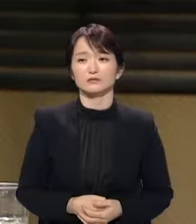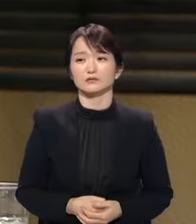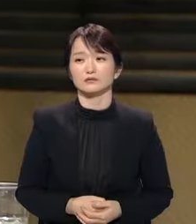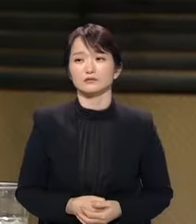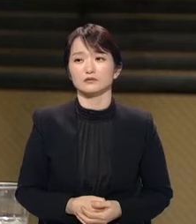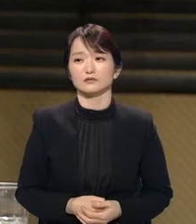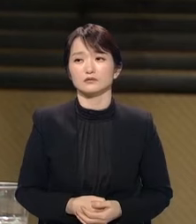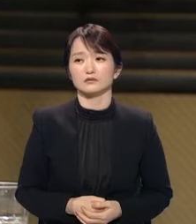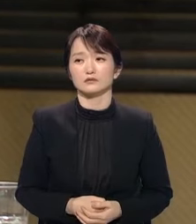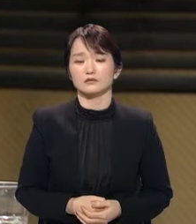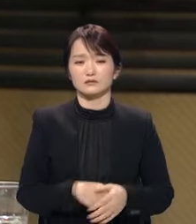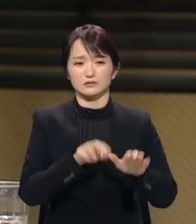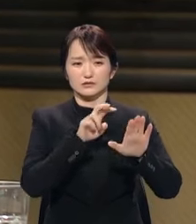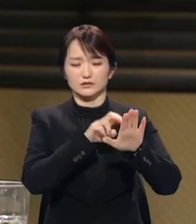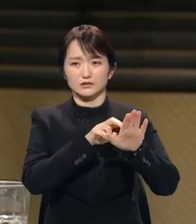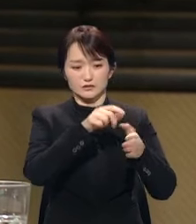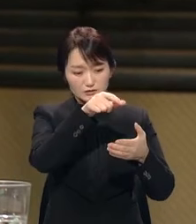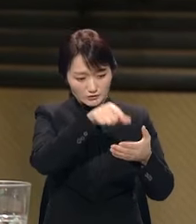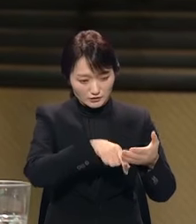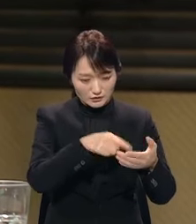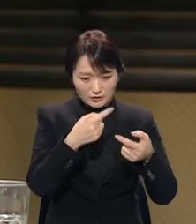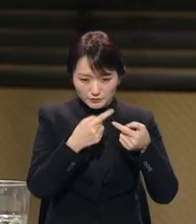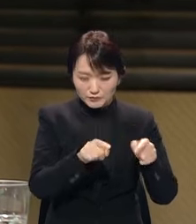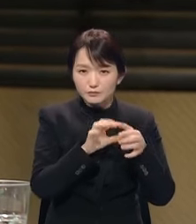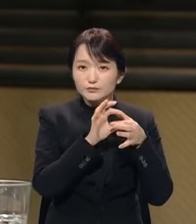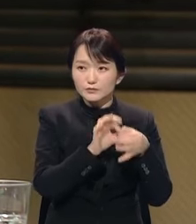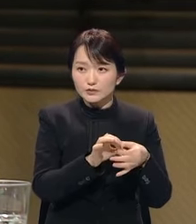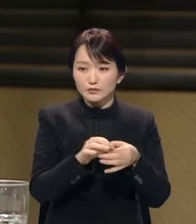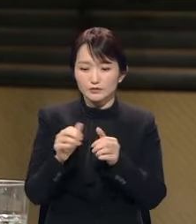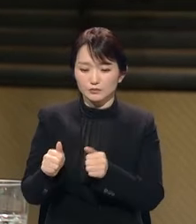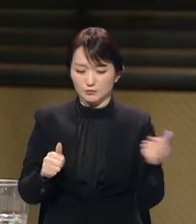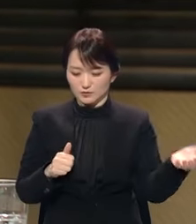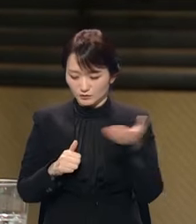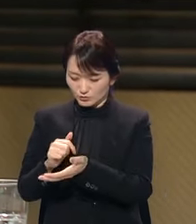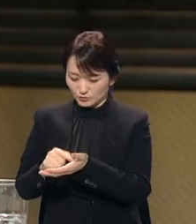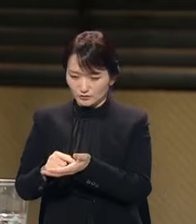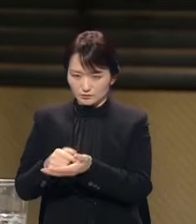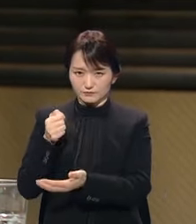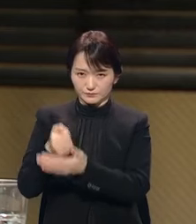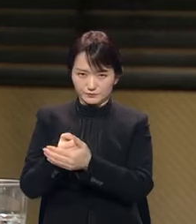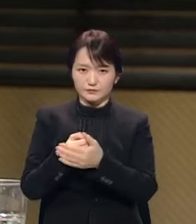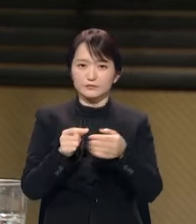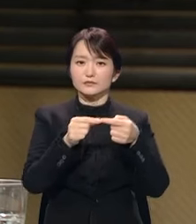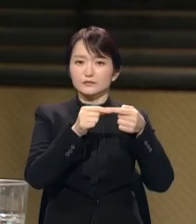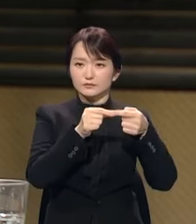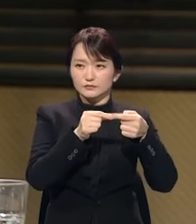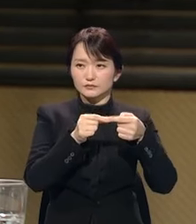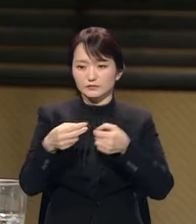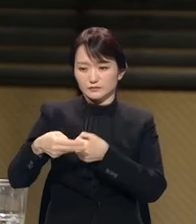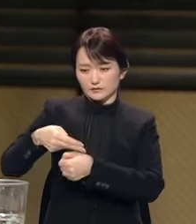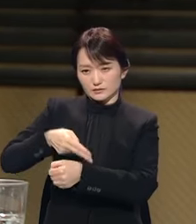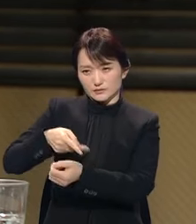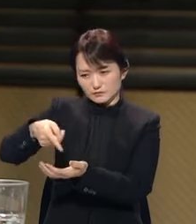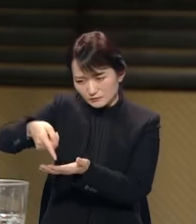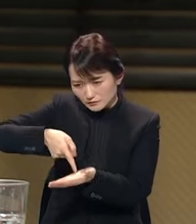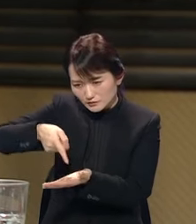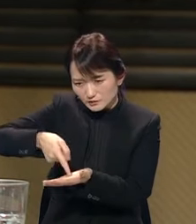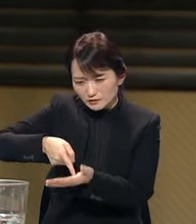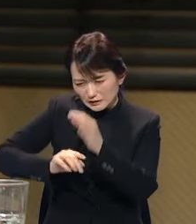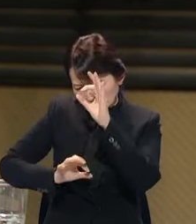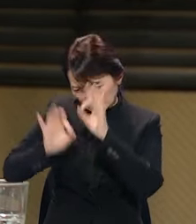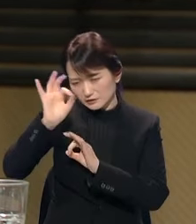경우에는 진료 기록 감정 같은 거를 통해서 이제 법원에서 판단을 하는데 일단 첫 번째 의사의 수술에 일단